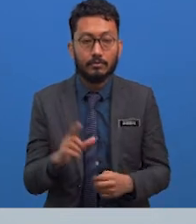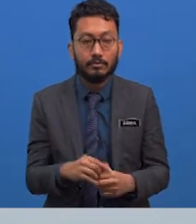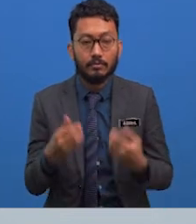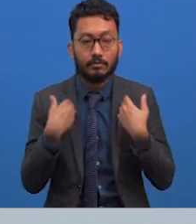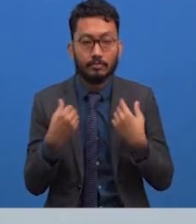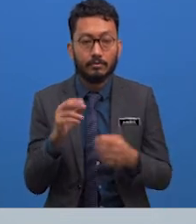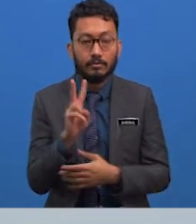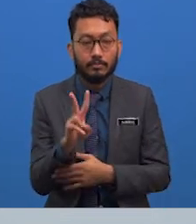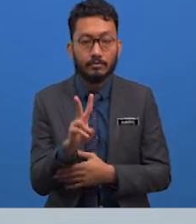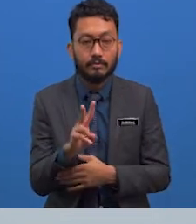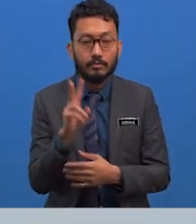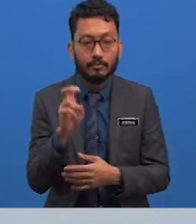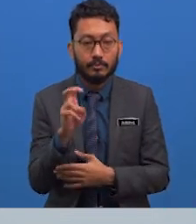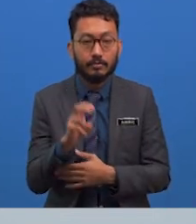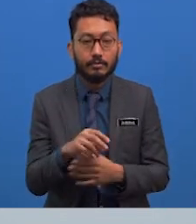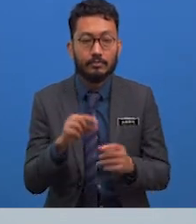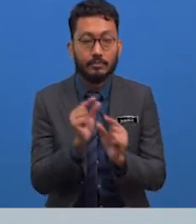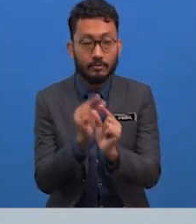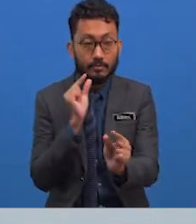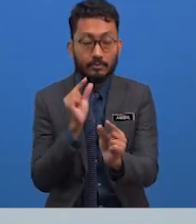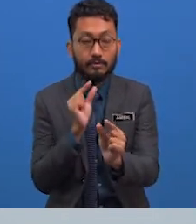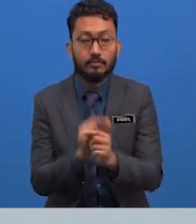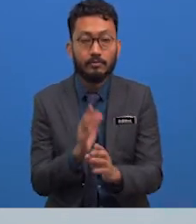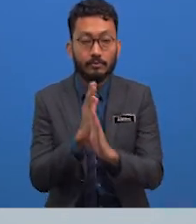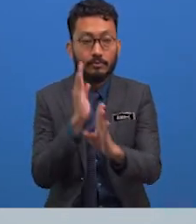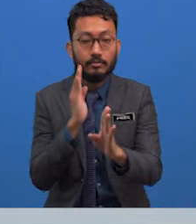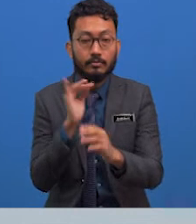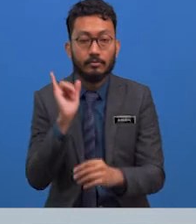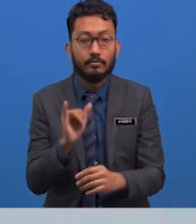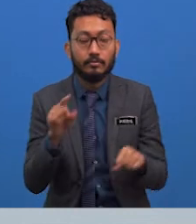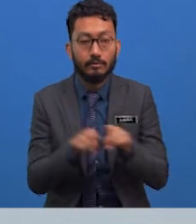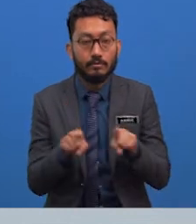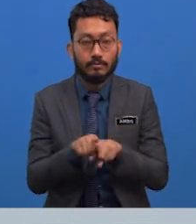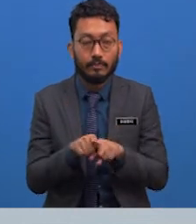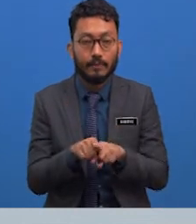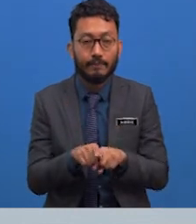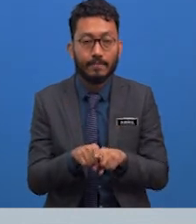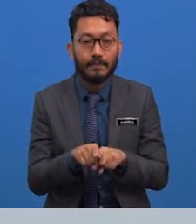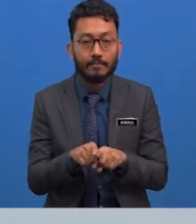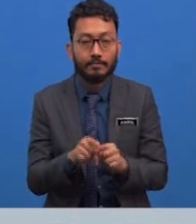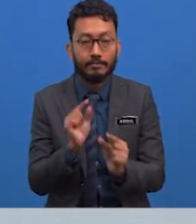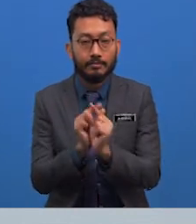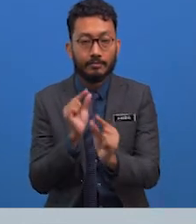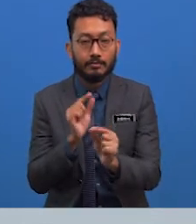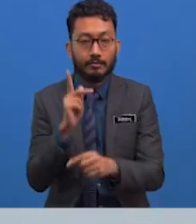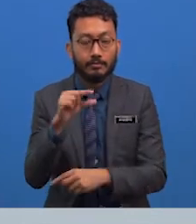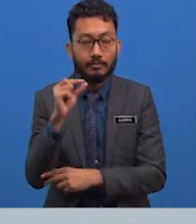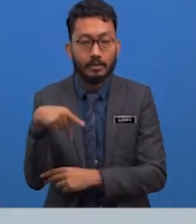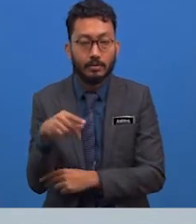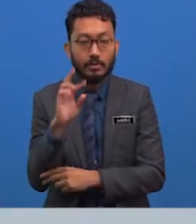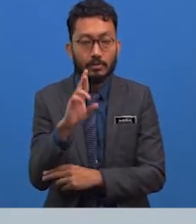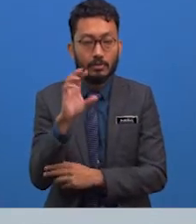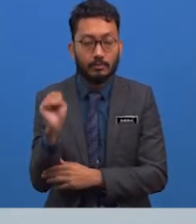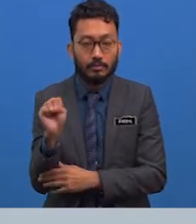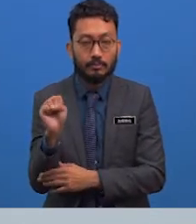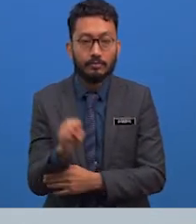terdapat dua pasang garis lurus yang selari, iaitu garis PQ dan RS